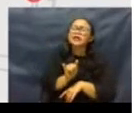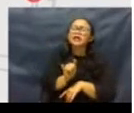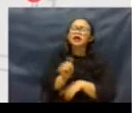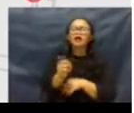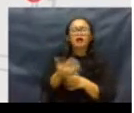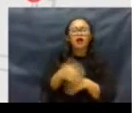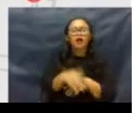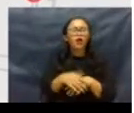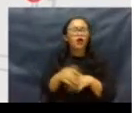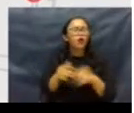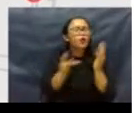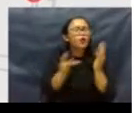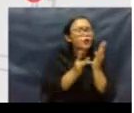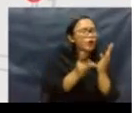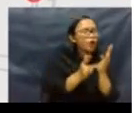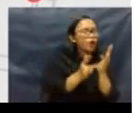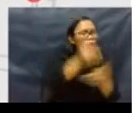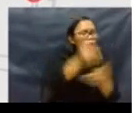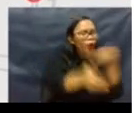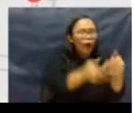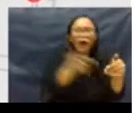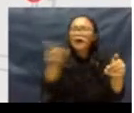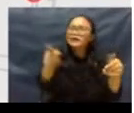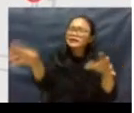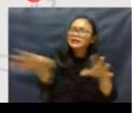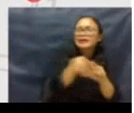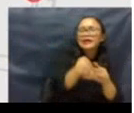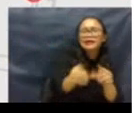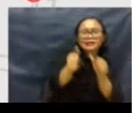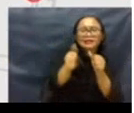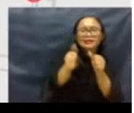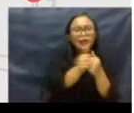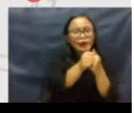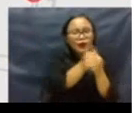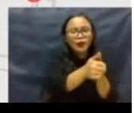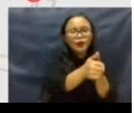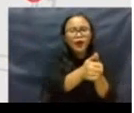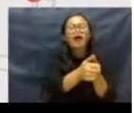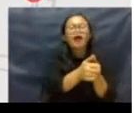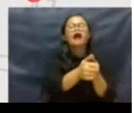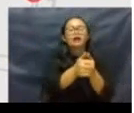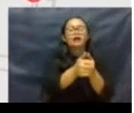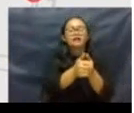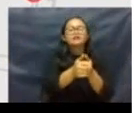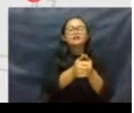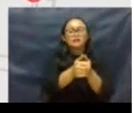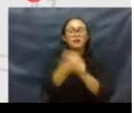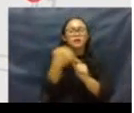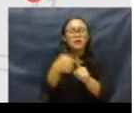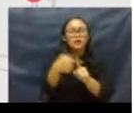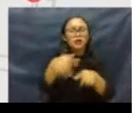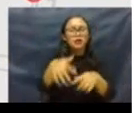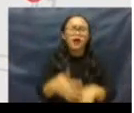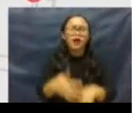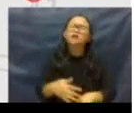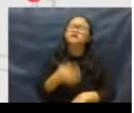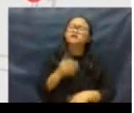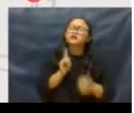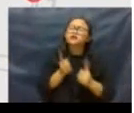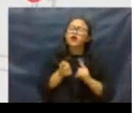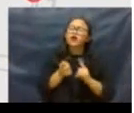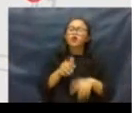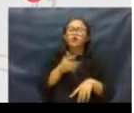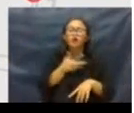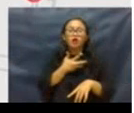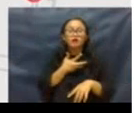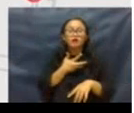yang berpacu sangat cepat saat ini begitu. Dan tentunya itu semua langsung mengarah ke yang namanya, kalau kita mau mengacu cepat